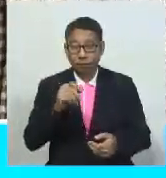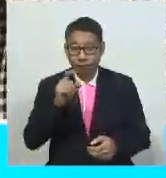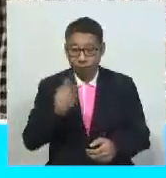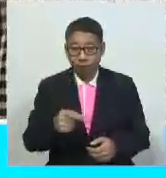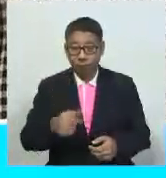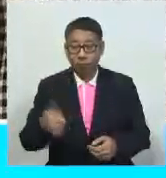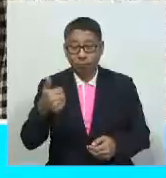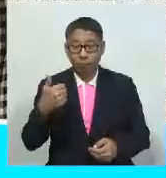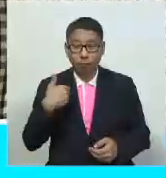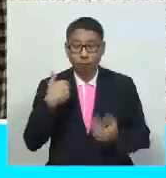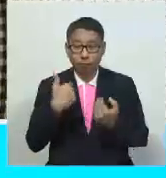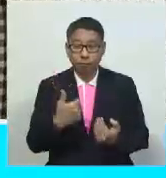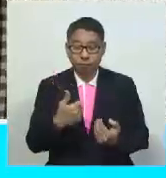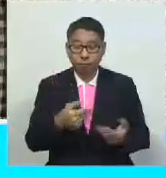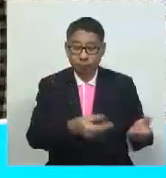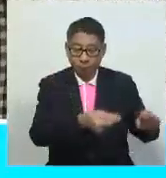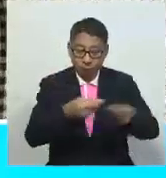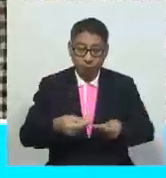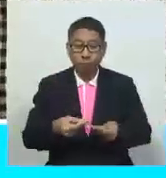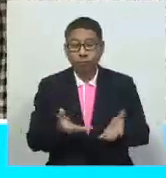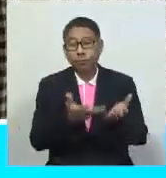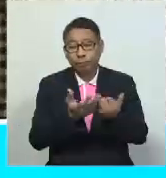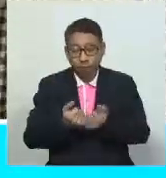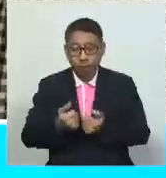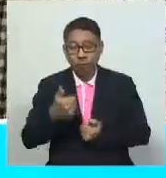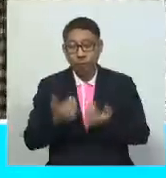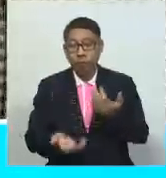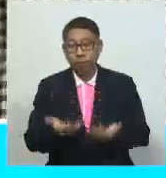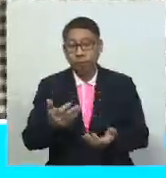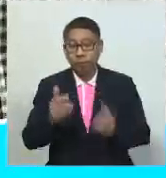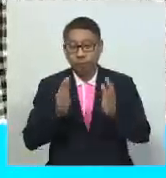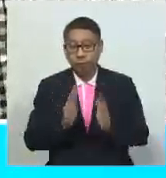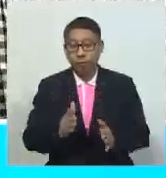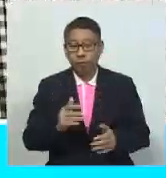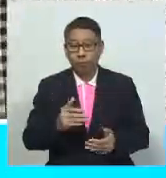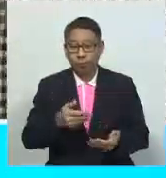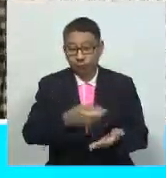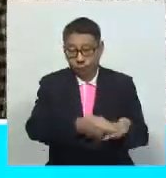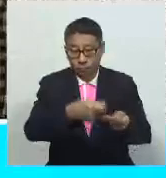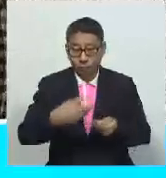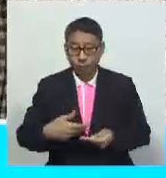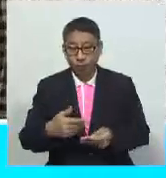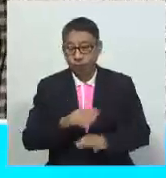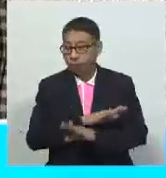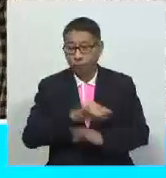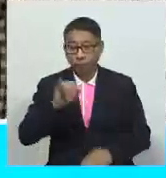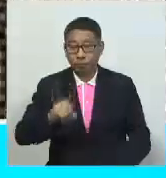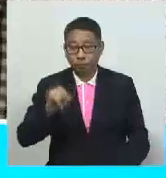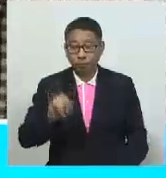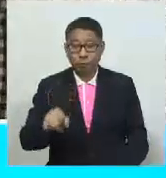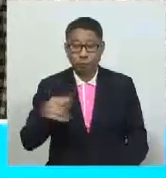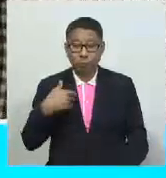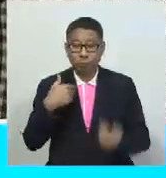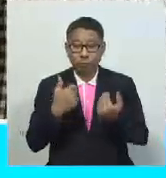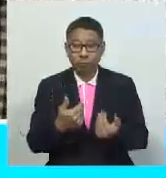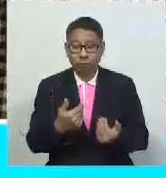รือว่าเขาให้เอาเพื่อเป็นนโยบายแบบประชานิยมแจกมาแต่ว่าไม่ใช่สิ่งที่จำเป็นเพราะไม่ใช่สิ่งที่จ